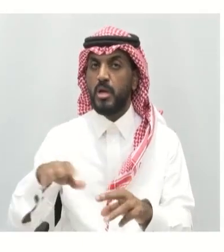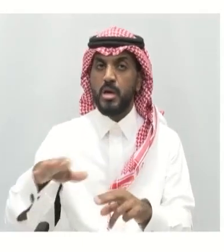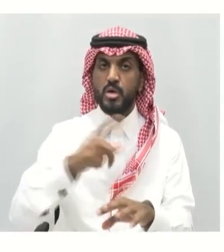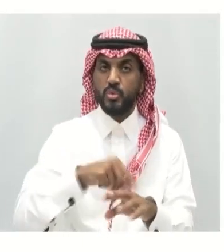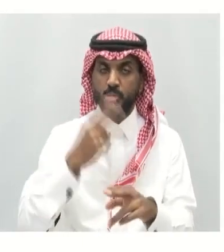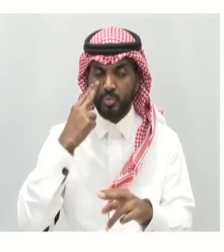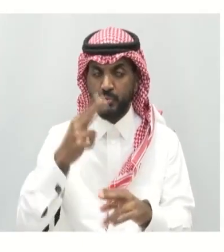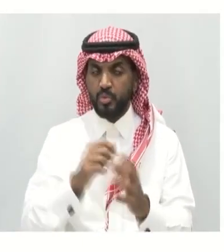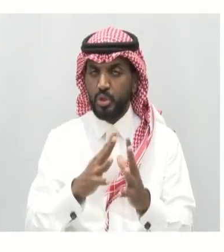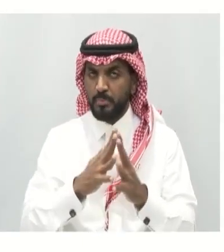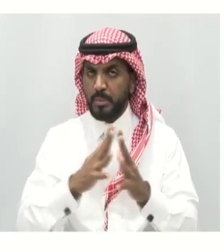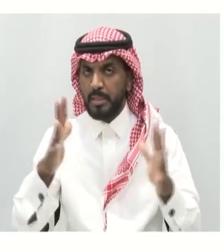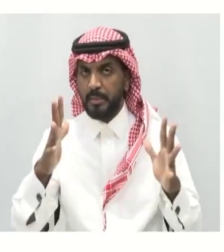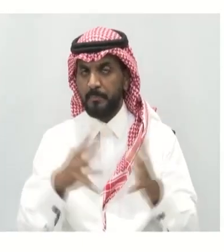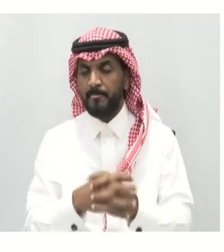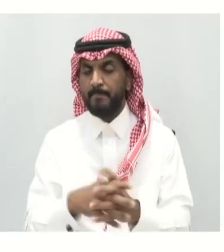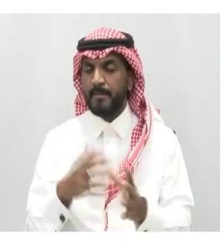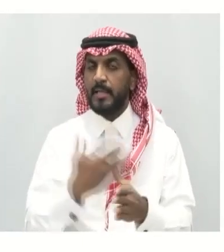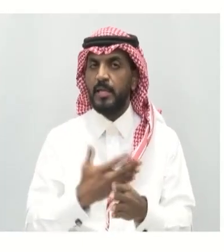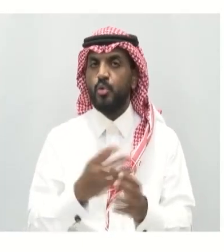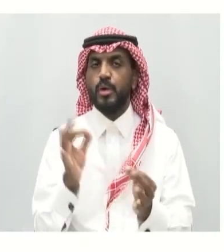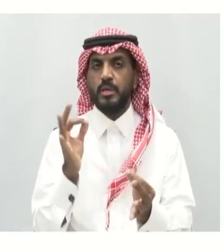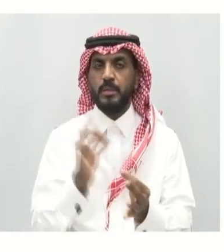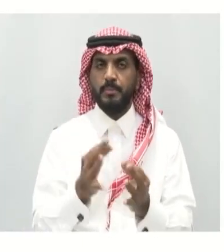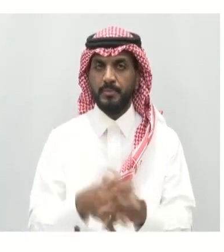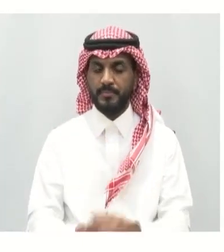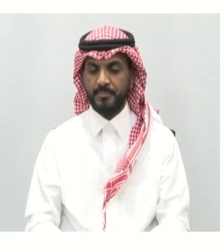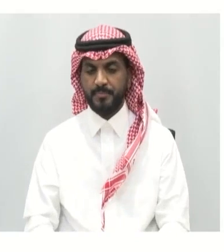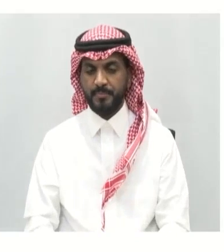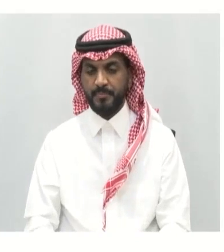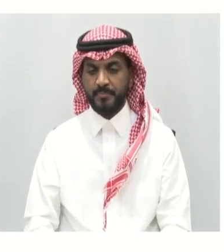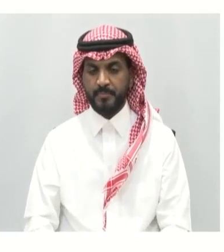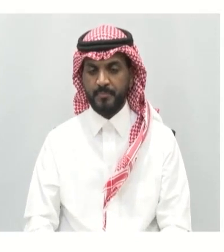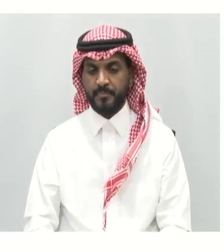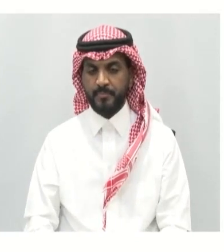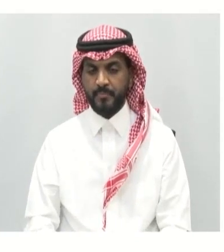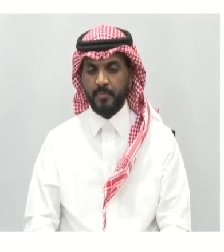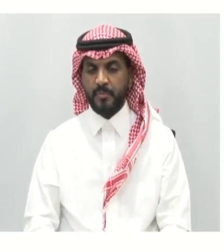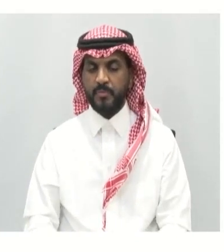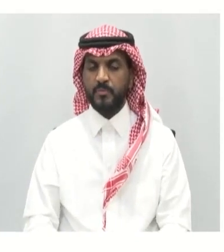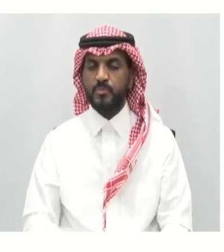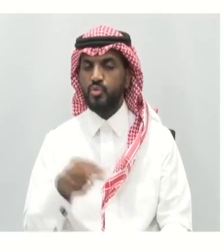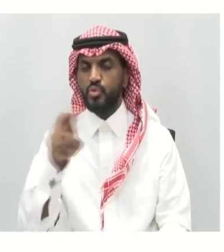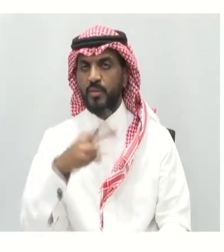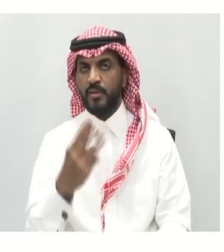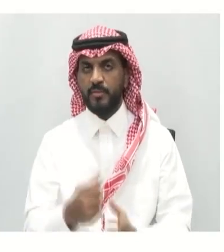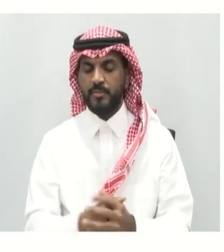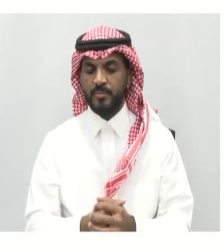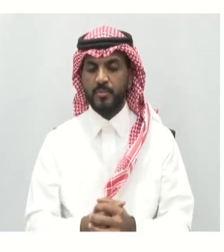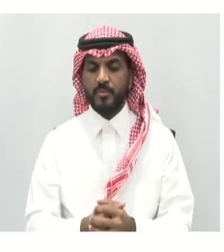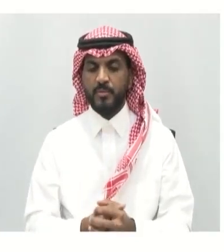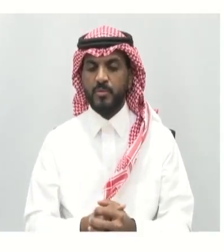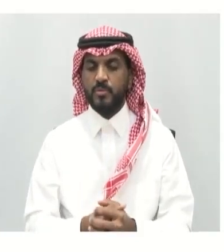هو اكبرها ليش لانه قريب مره منا ط ننتقل بعد ذلك للسؤال رقم ثلاثه